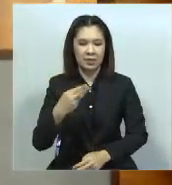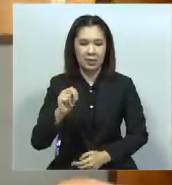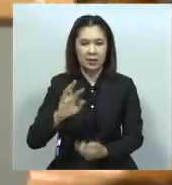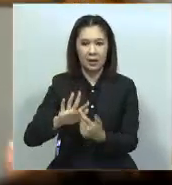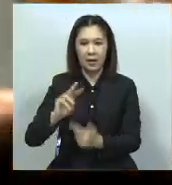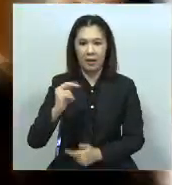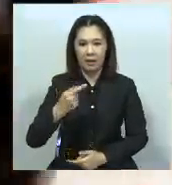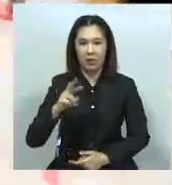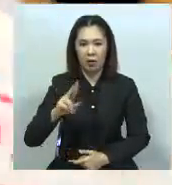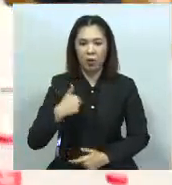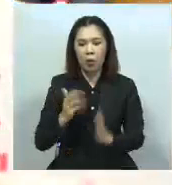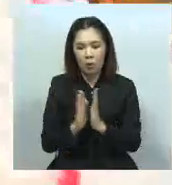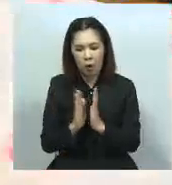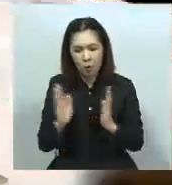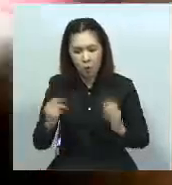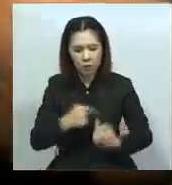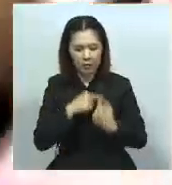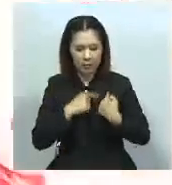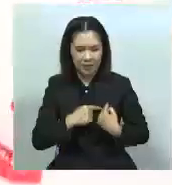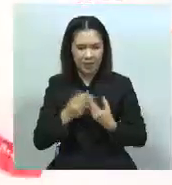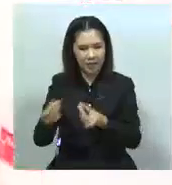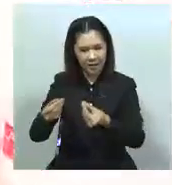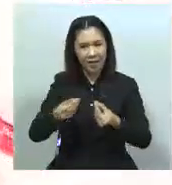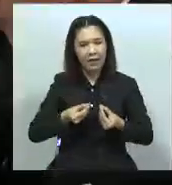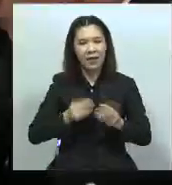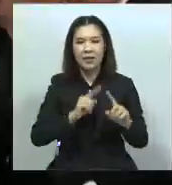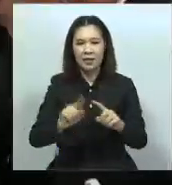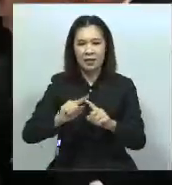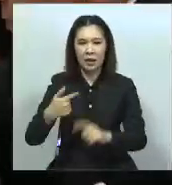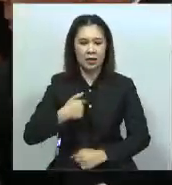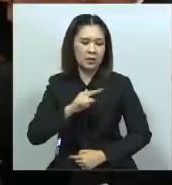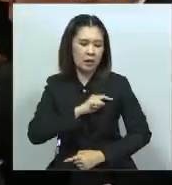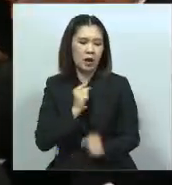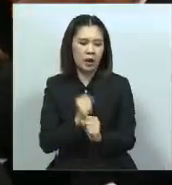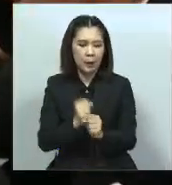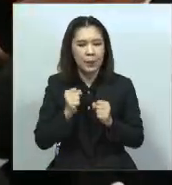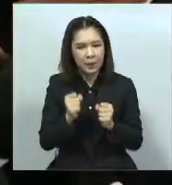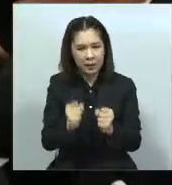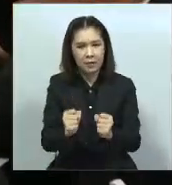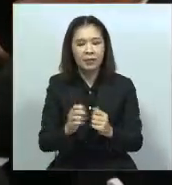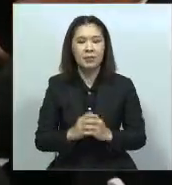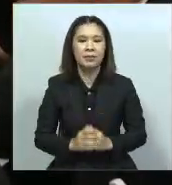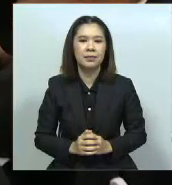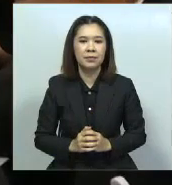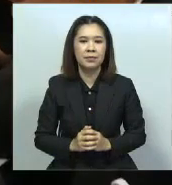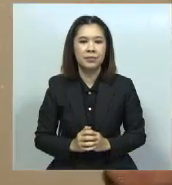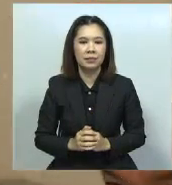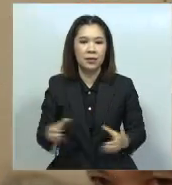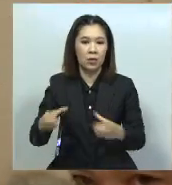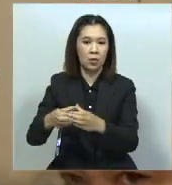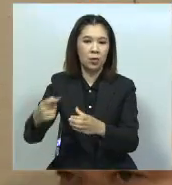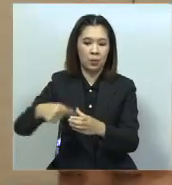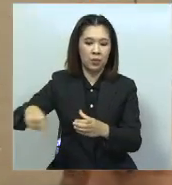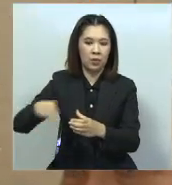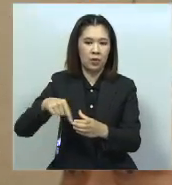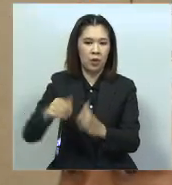ค7พรรคนะคะที่ให้กำลังใจมาโดยตลอดแล้วก็ยืนยันว่าจะทำหน้าที่อย่างดีที่สุดโดยในส่วนของพรรคเพื่อไทยก็เตรียมบุคค